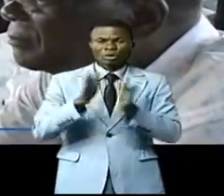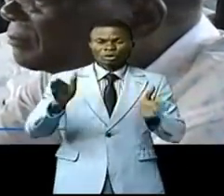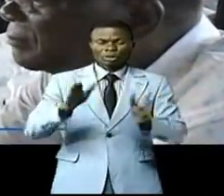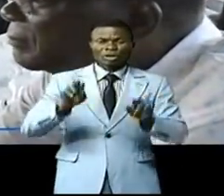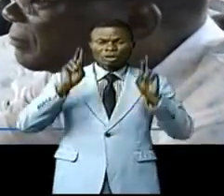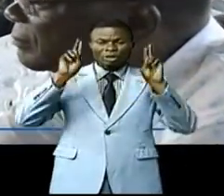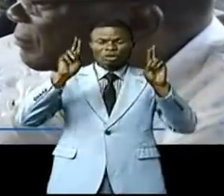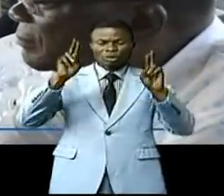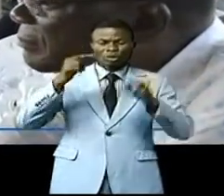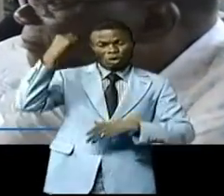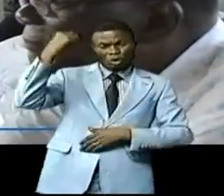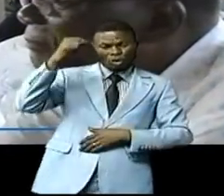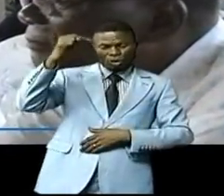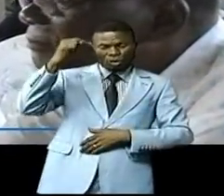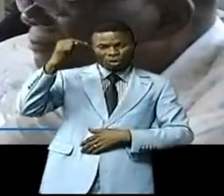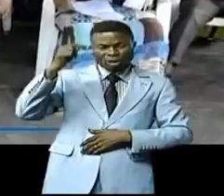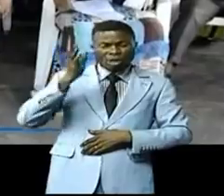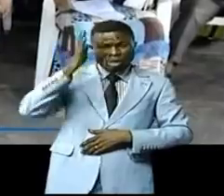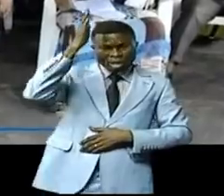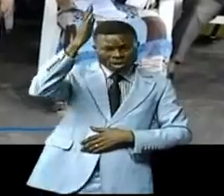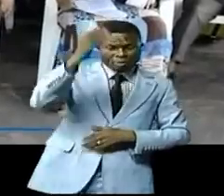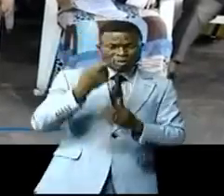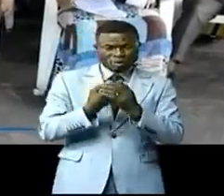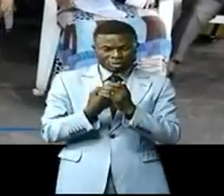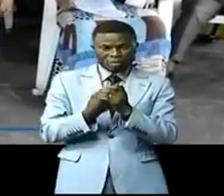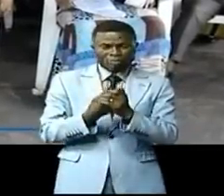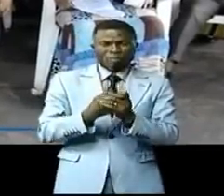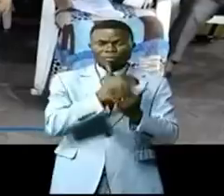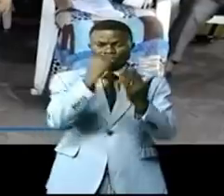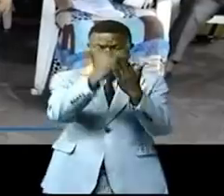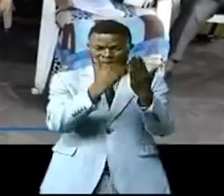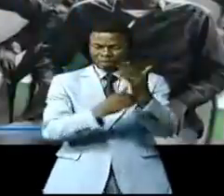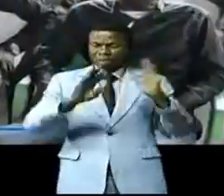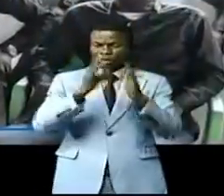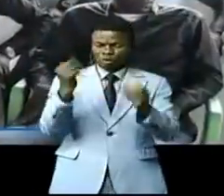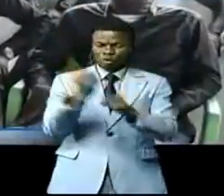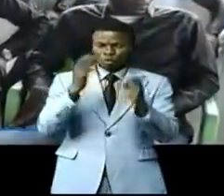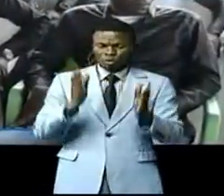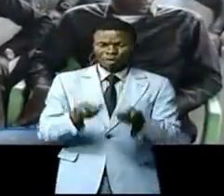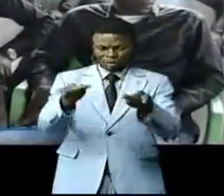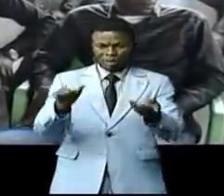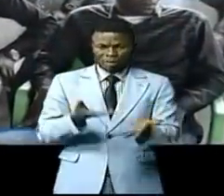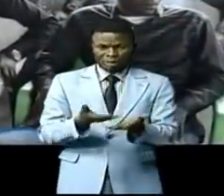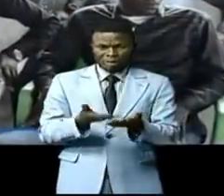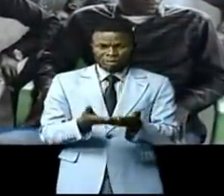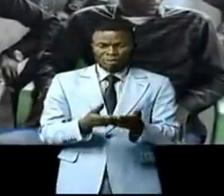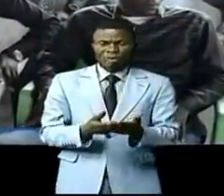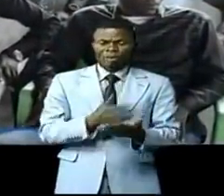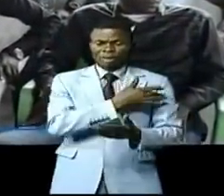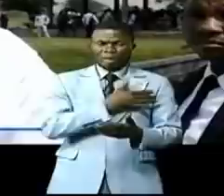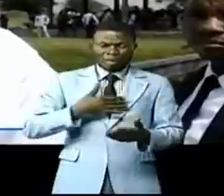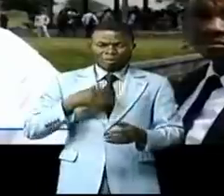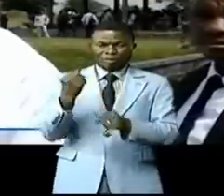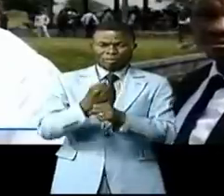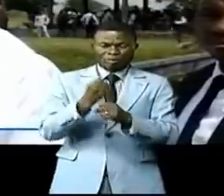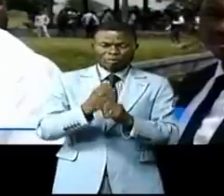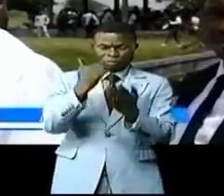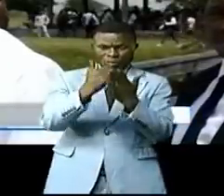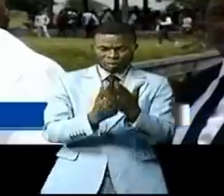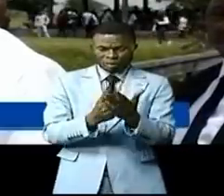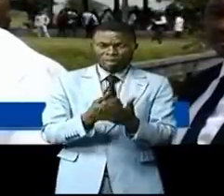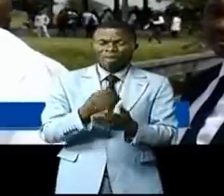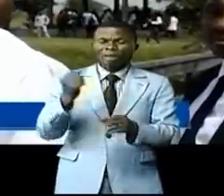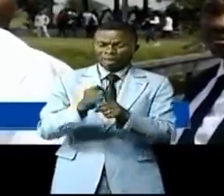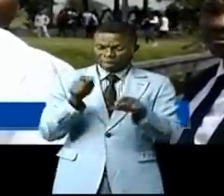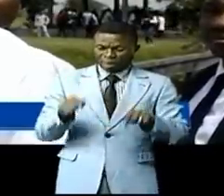Cheke, projette dans un avenir proche l'identification des agents du site. L'identification du personnel, que moi je dirais qu'il y